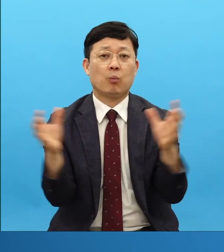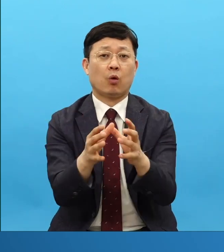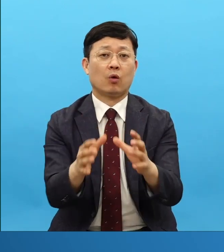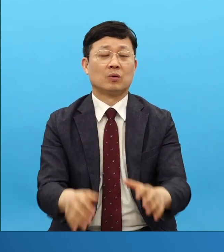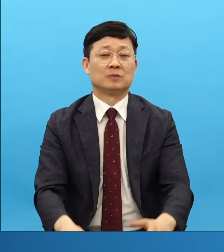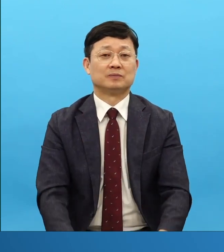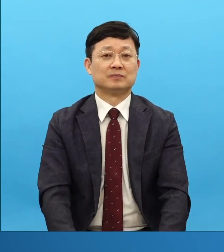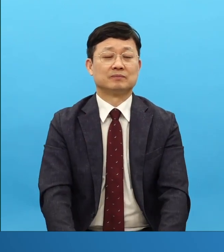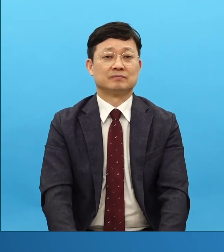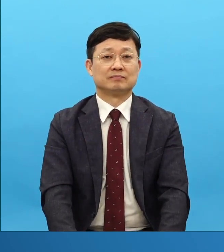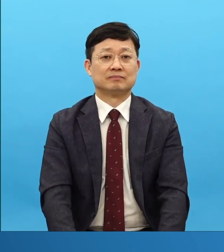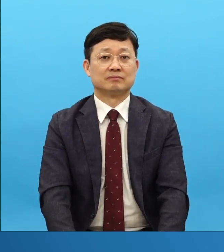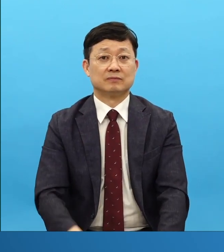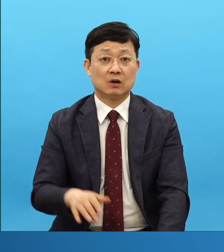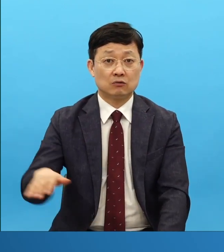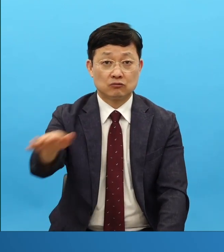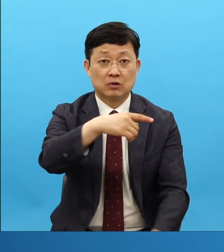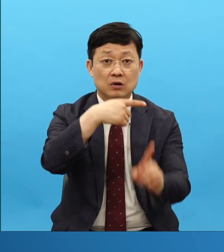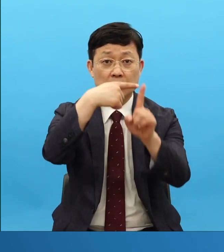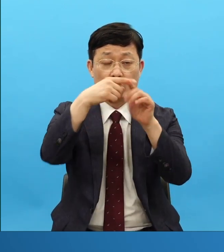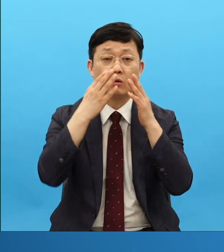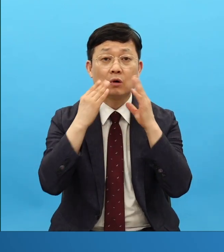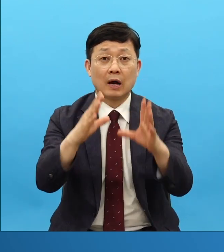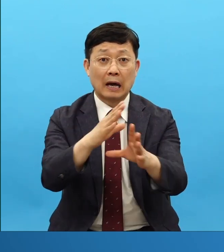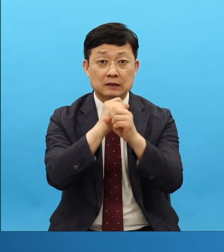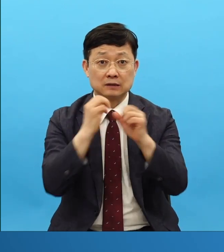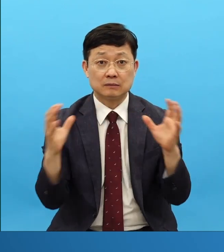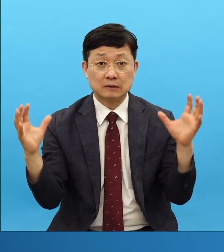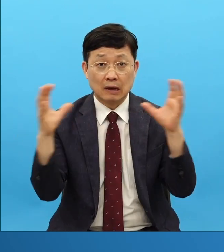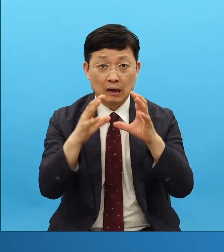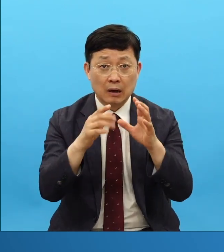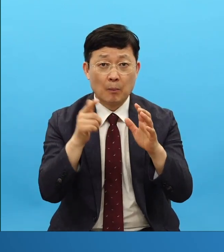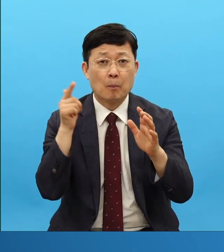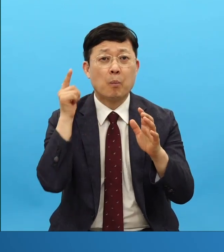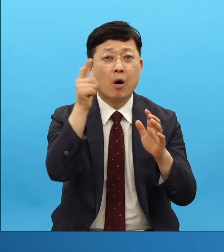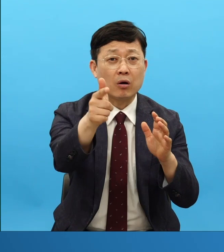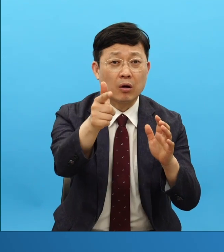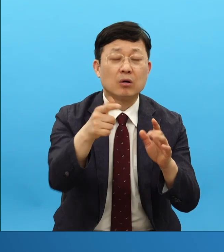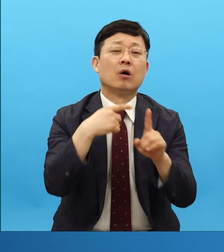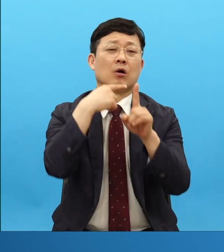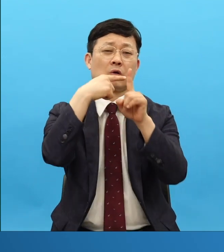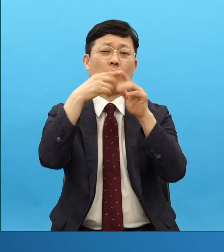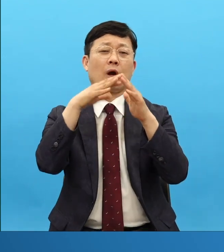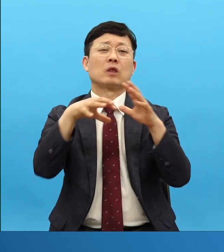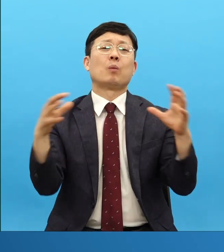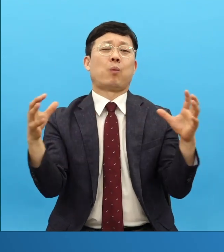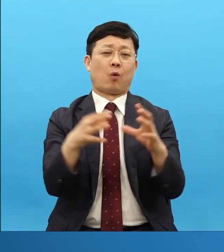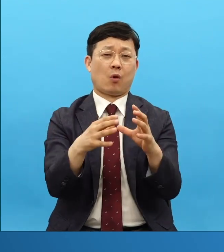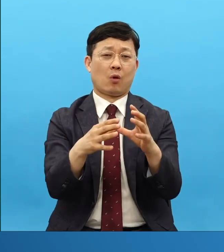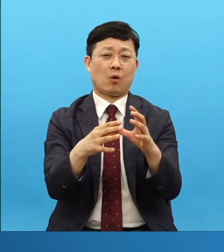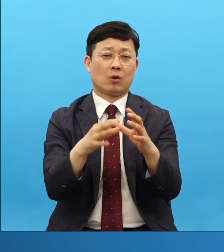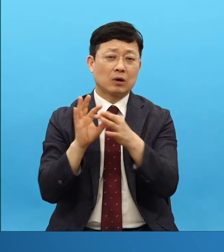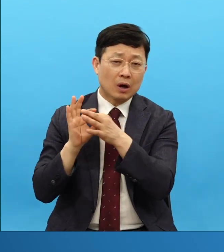on Saturday. 아, 우리 교회가 핵심에 참석하기 너무 먼 거리에 있다 할 때는 교회에서 핵심하고 그대로 이어가면 돼요. If you're too